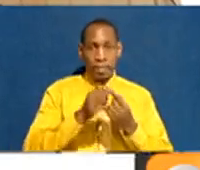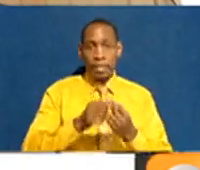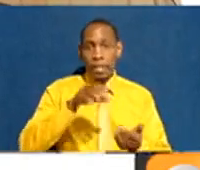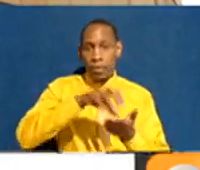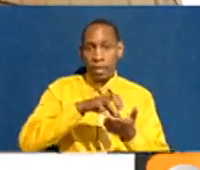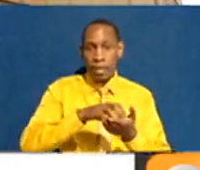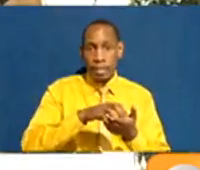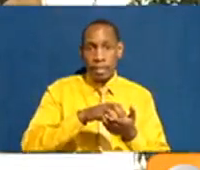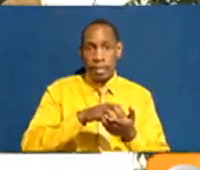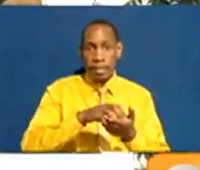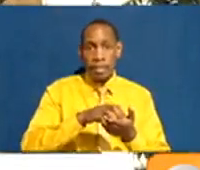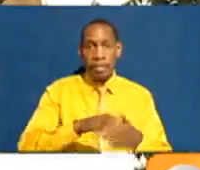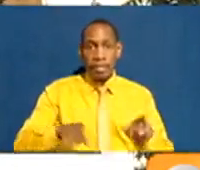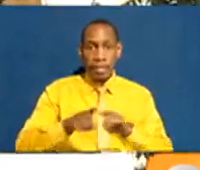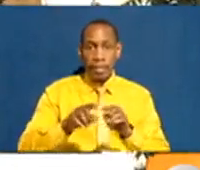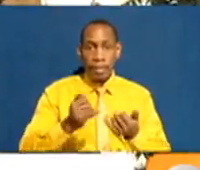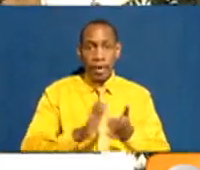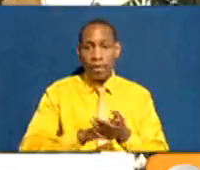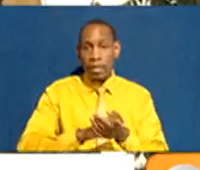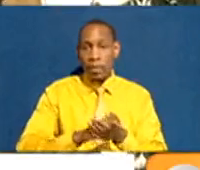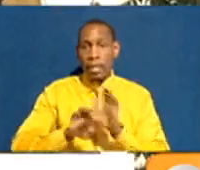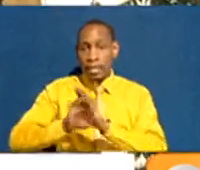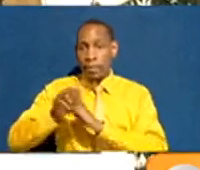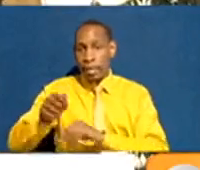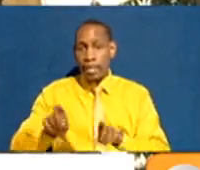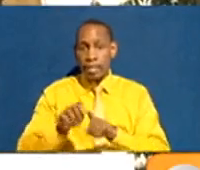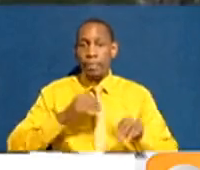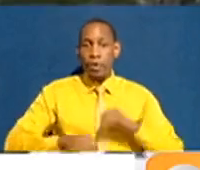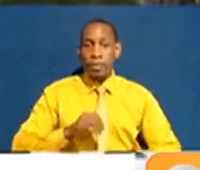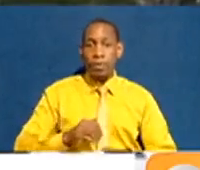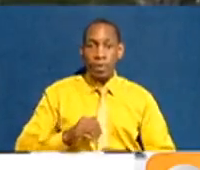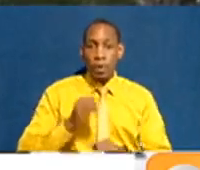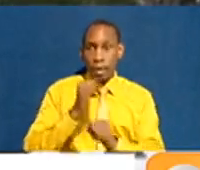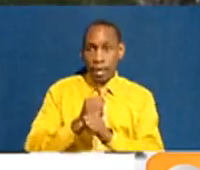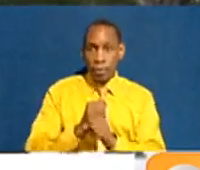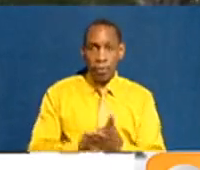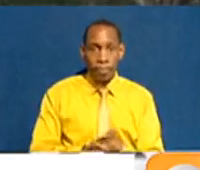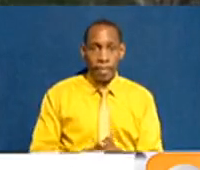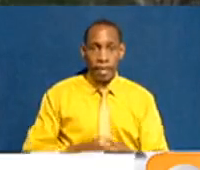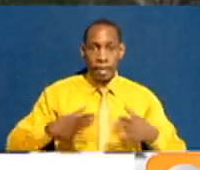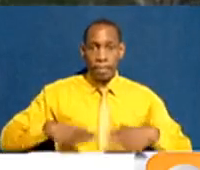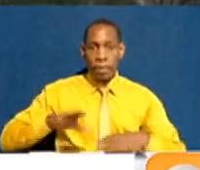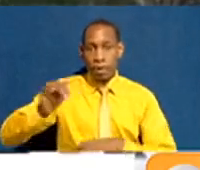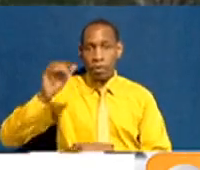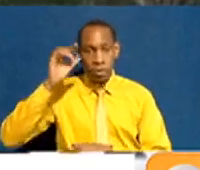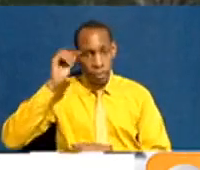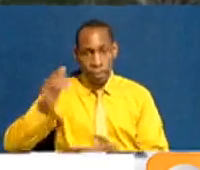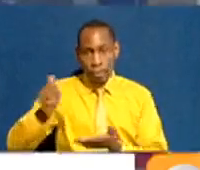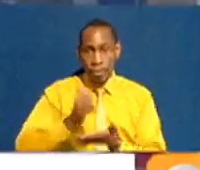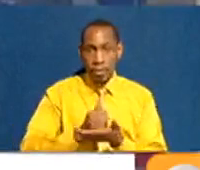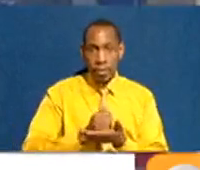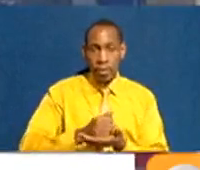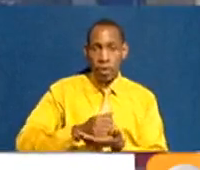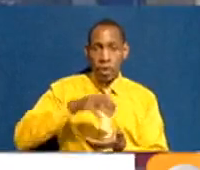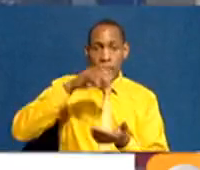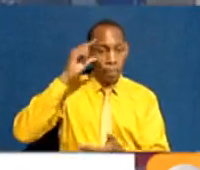kesi za mafisadi, iliwe funzo kwa wale wenye tabia hiyo mbovu. Wakazi wa kaunti ya Mombasa walioajiriwa kwenye bandari